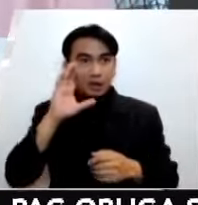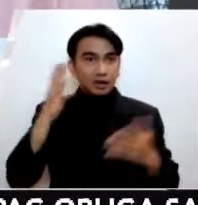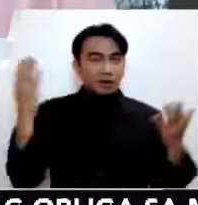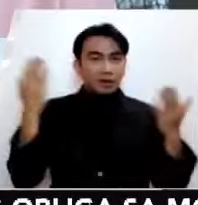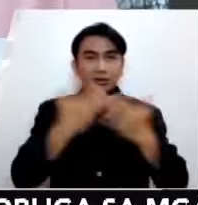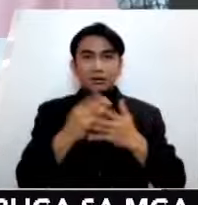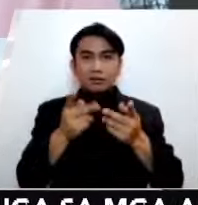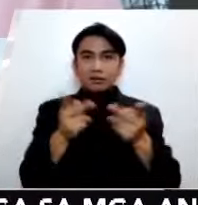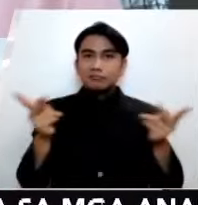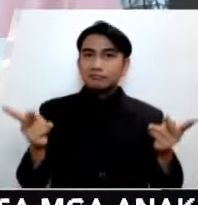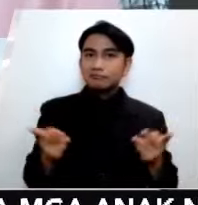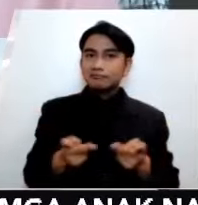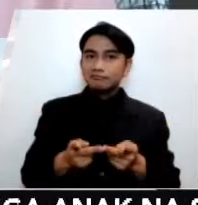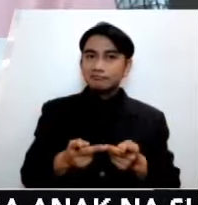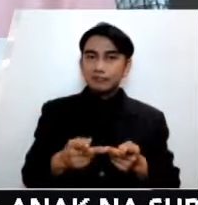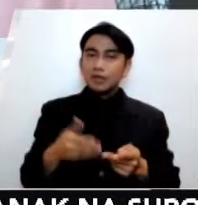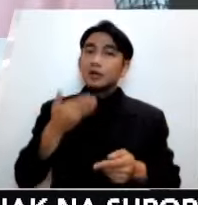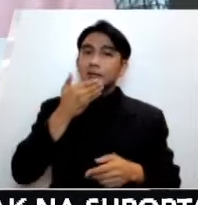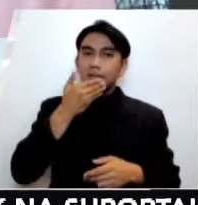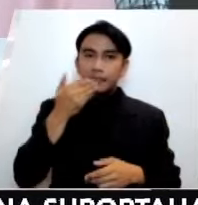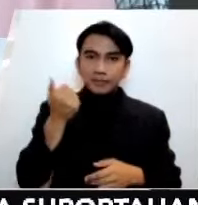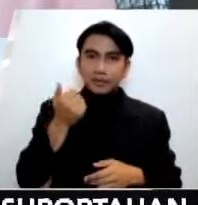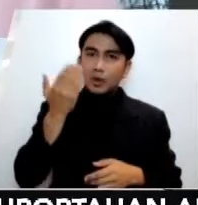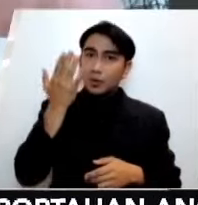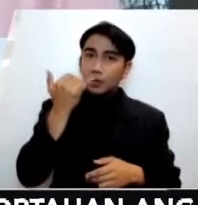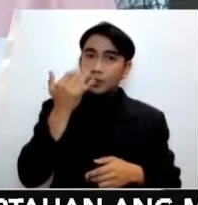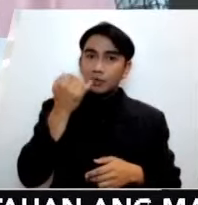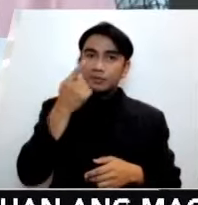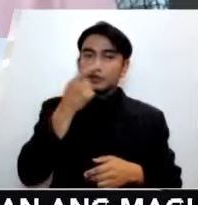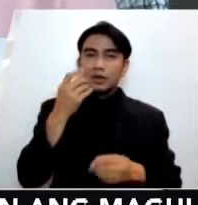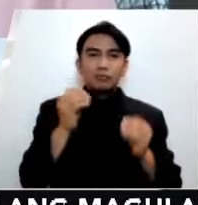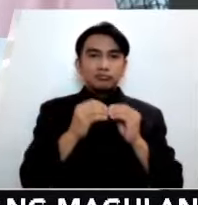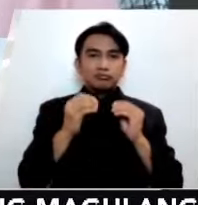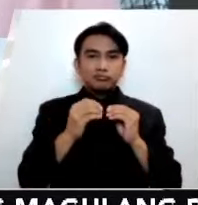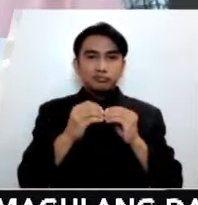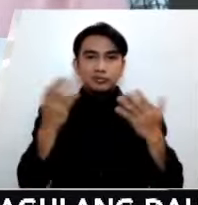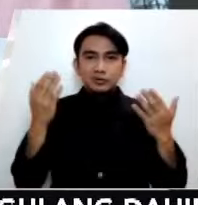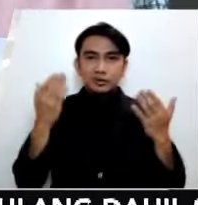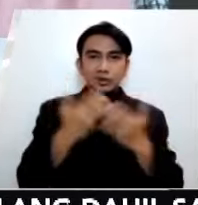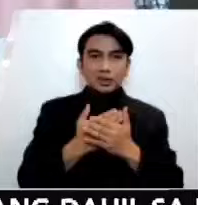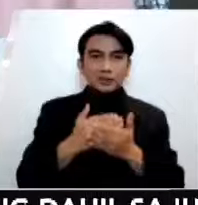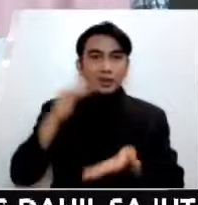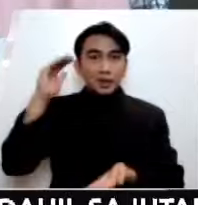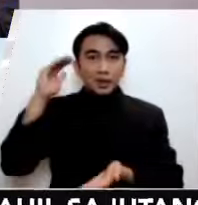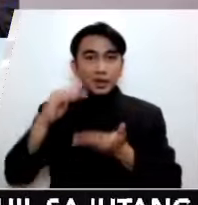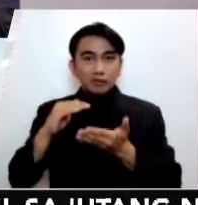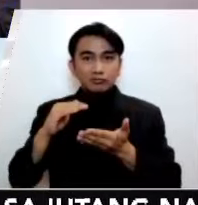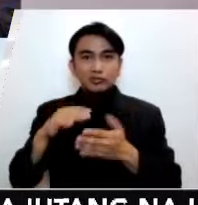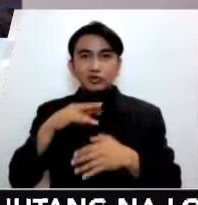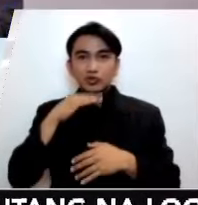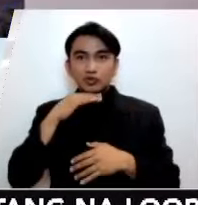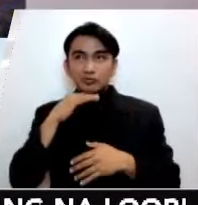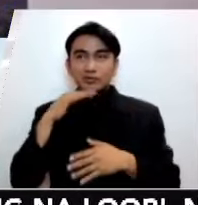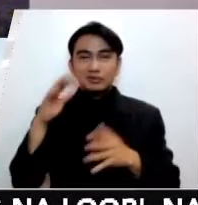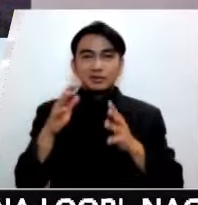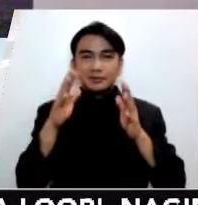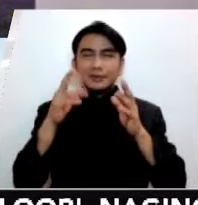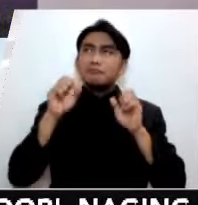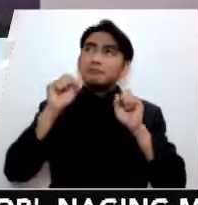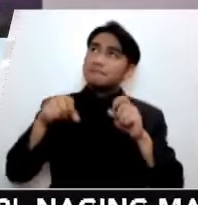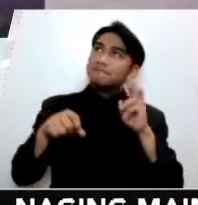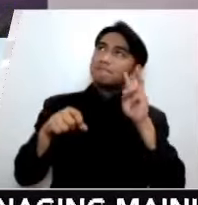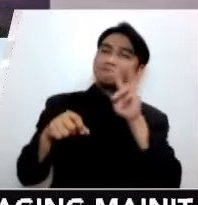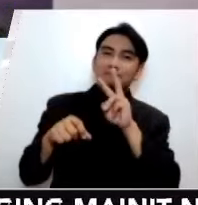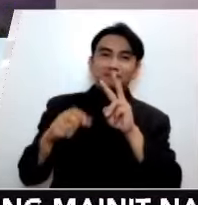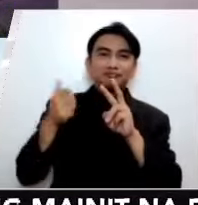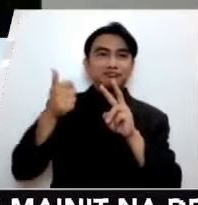the pinaka-best. Kasi the more light pollution it is, the lesser na makikita mo yung Milky Way. Ang childhood dream na